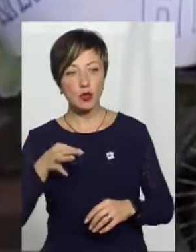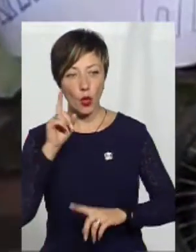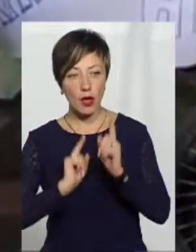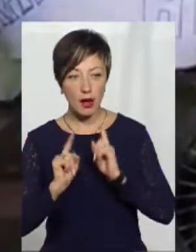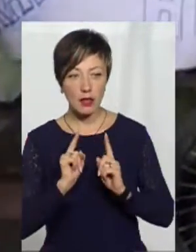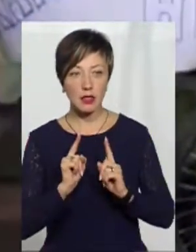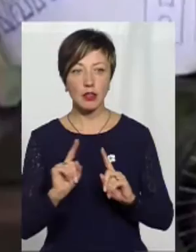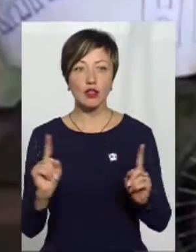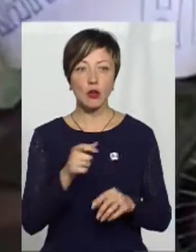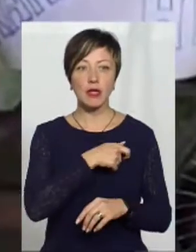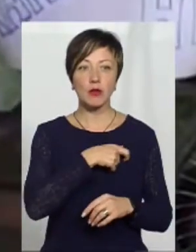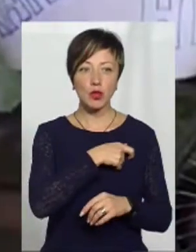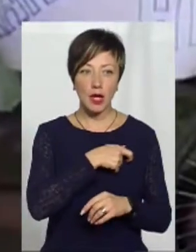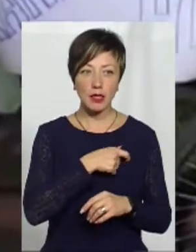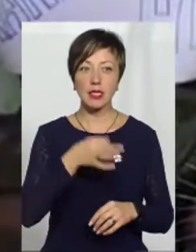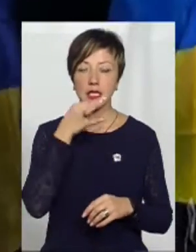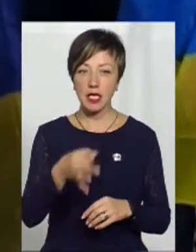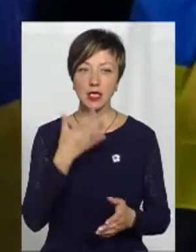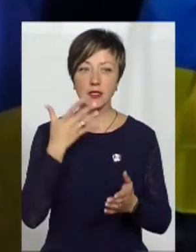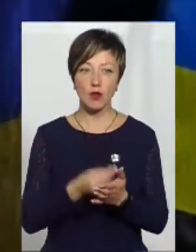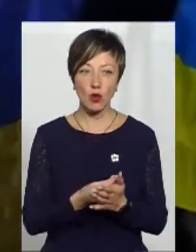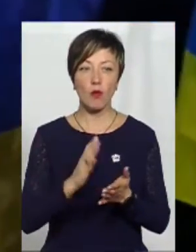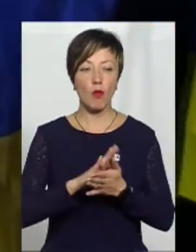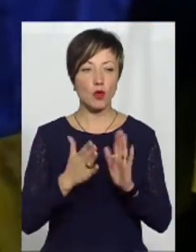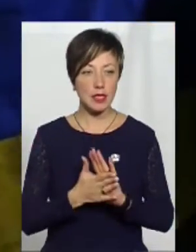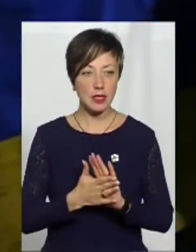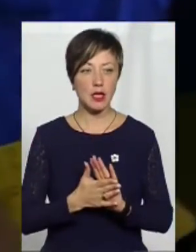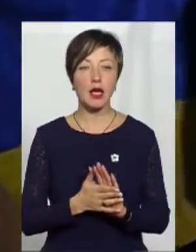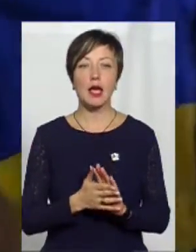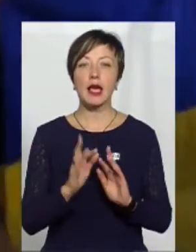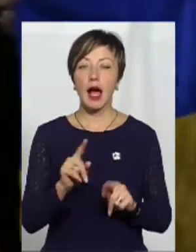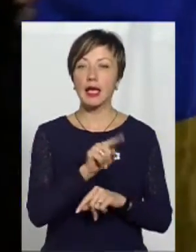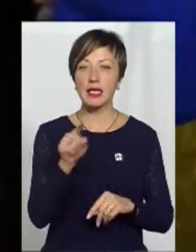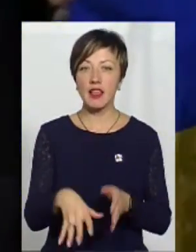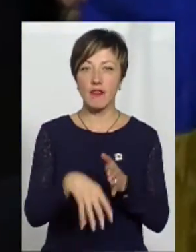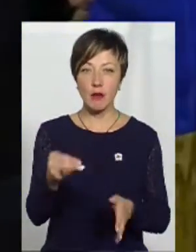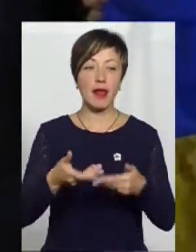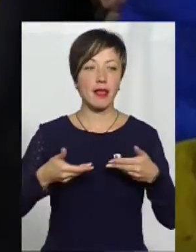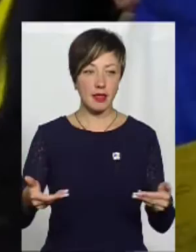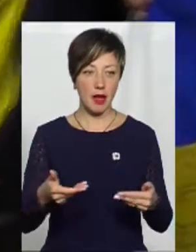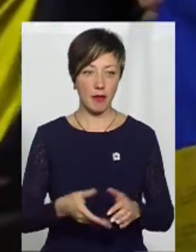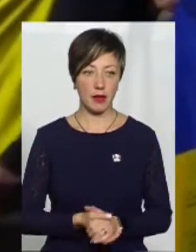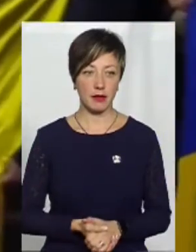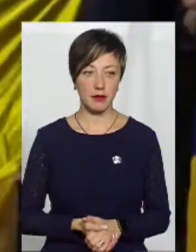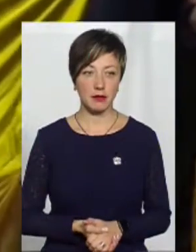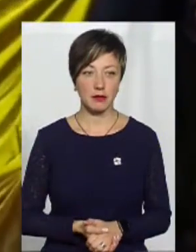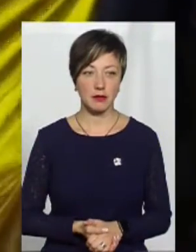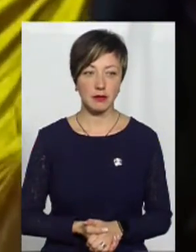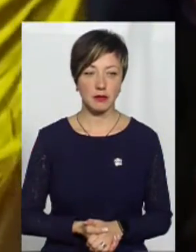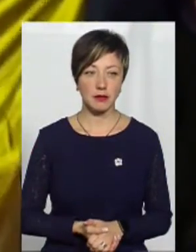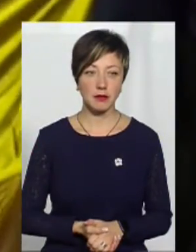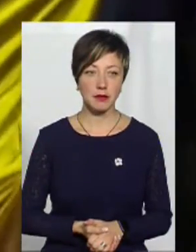ради, щоб депутати сказали свою позицію, як ті, які вибрані нами.